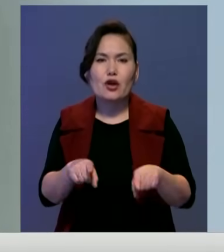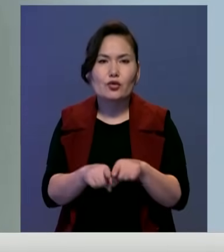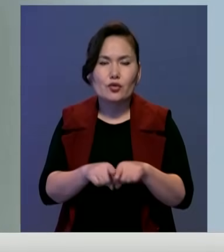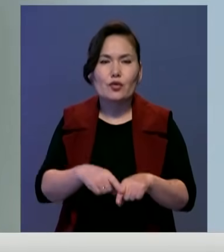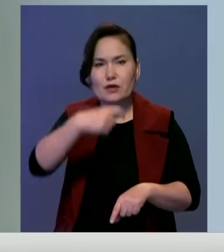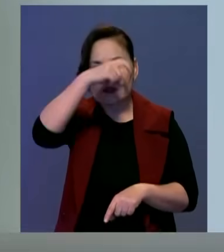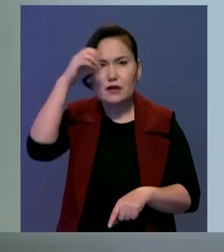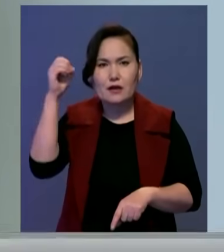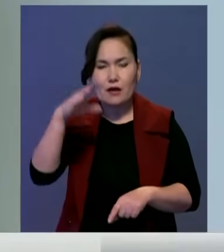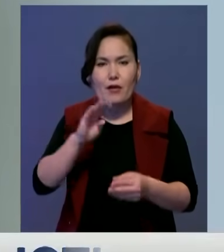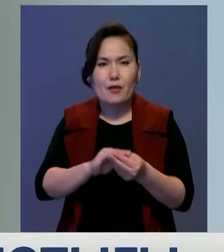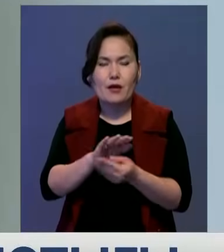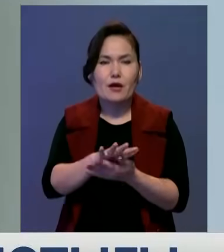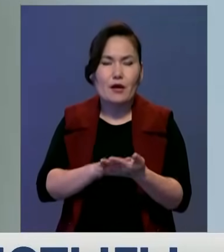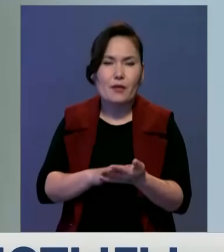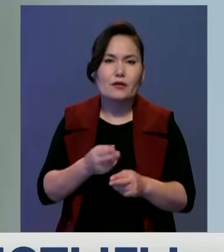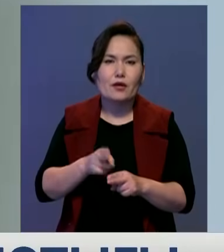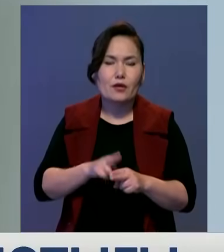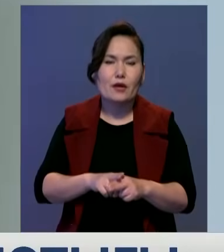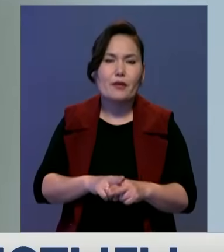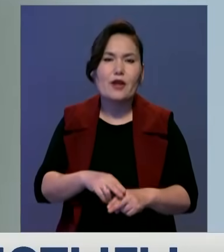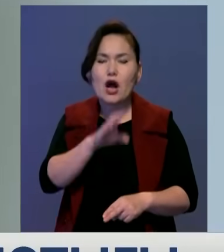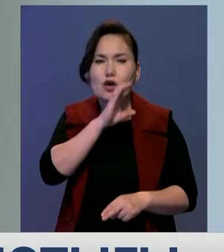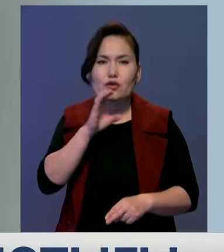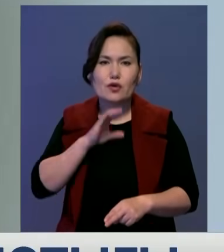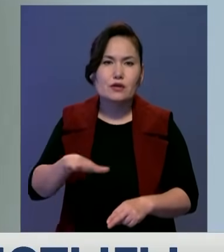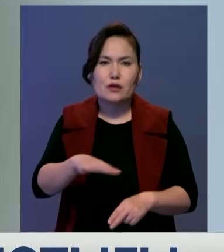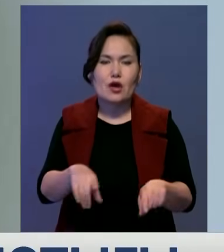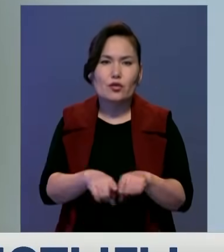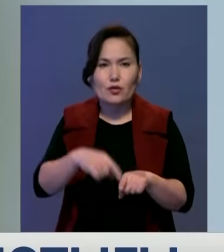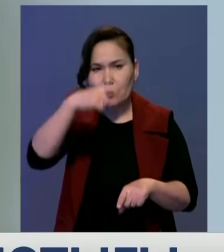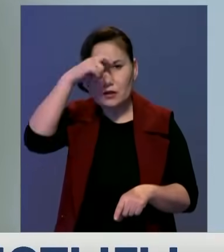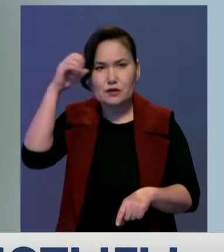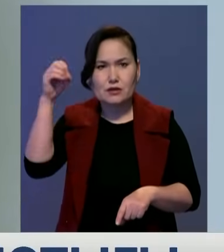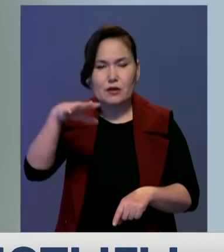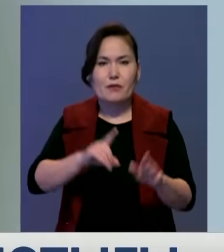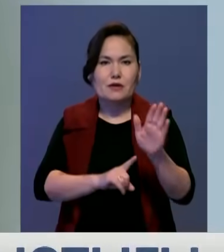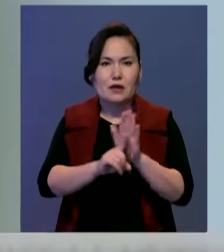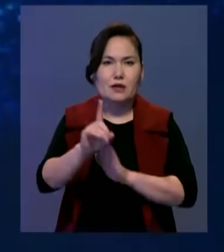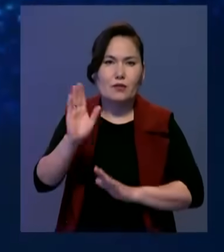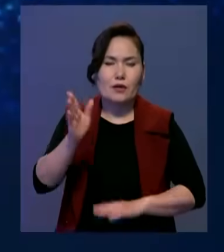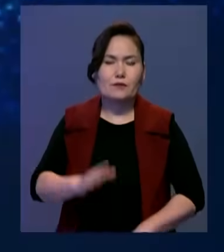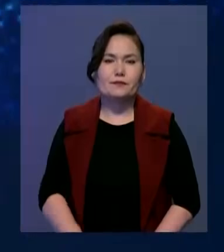ғана қайта бастауы мүмкін. Одан әрі аптап солтүстікке ауысады деп күтілуде.